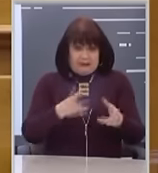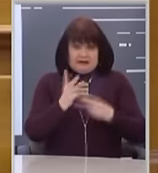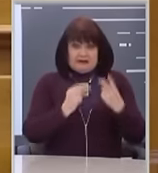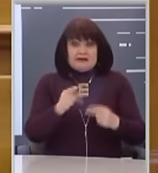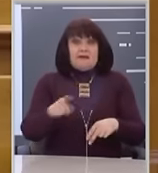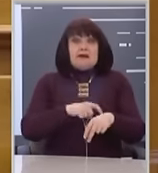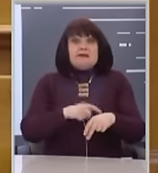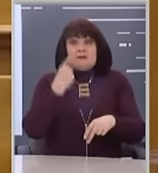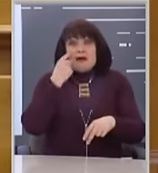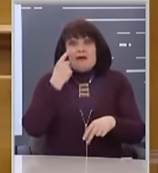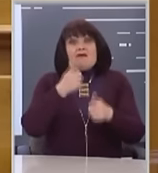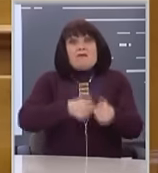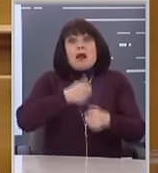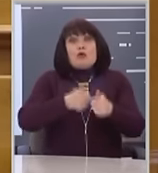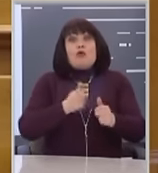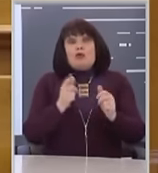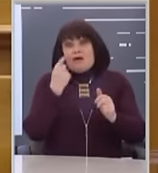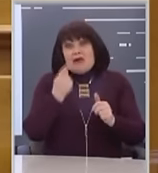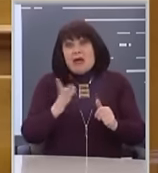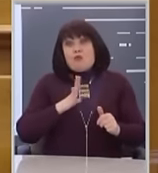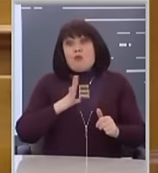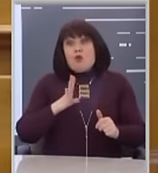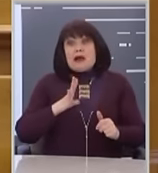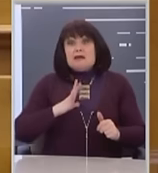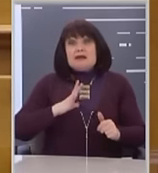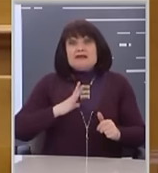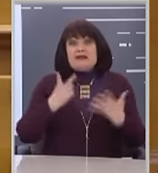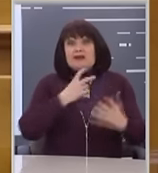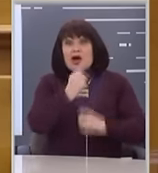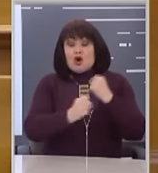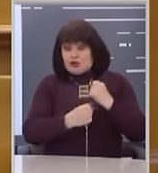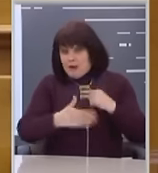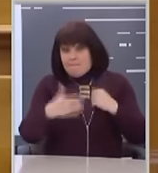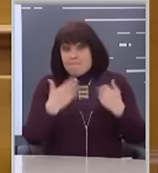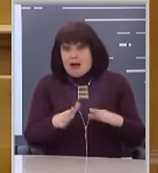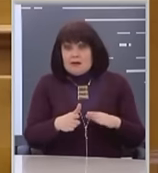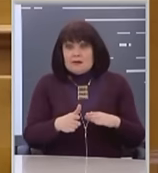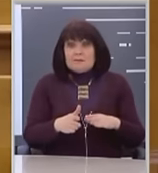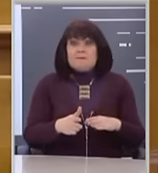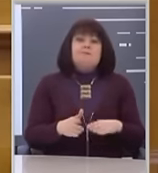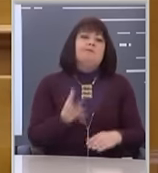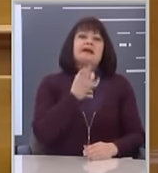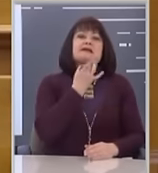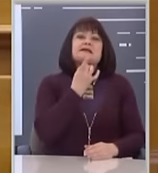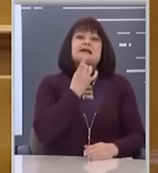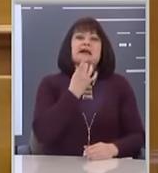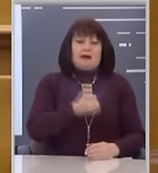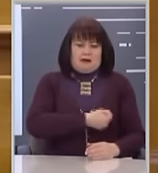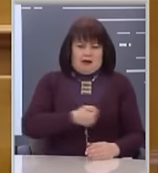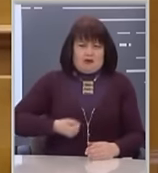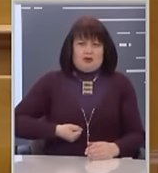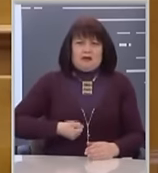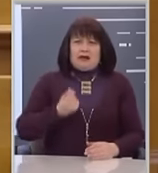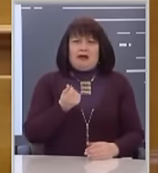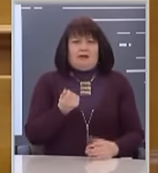μας παρακολουθούν τούτη την ώρα βιώνουν εδώ και 7 χρόνια μια σκληρή δημοσιονομική